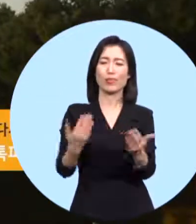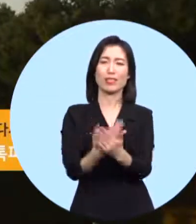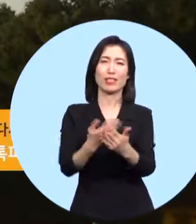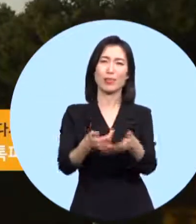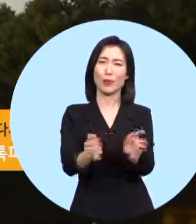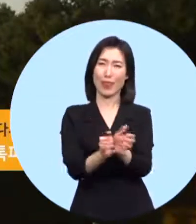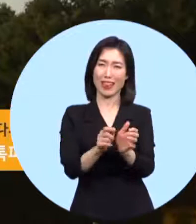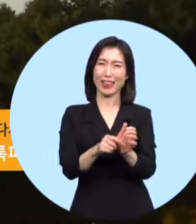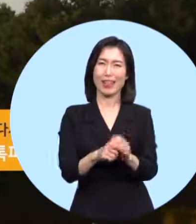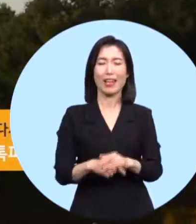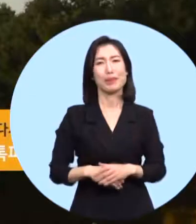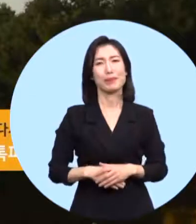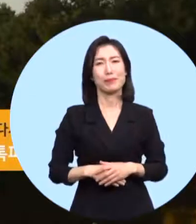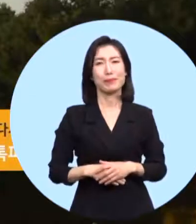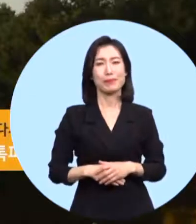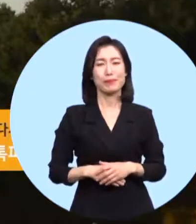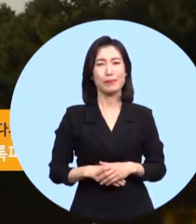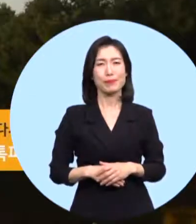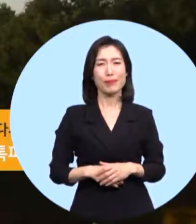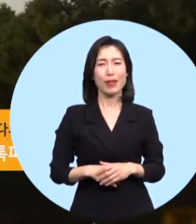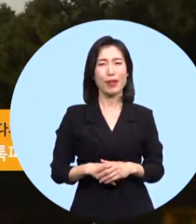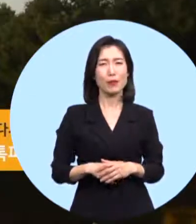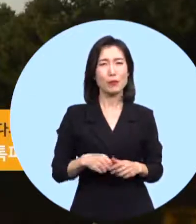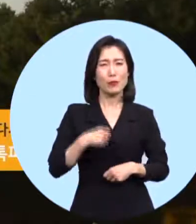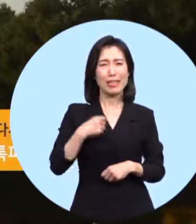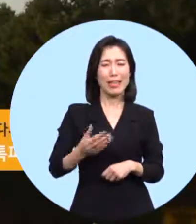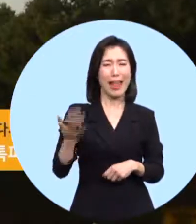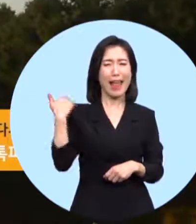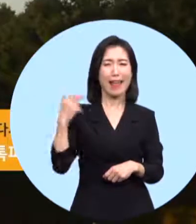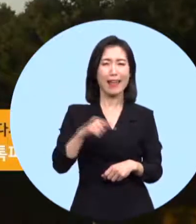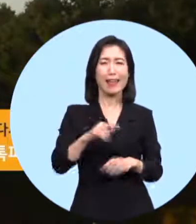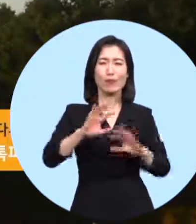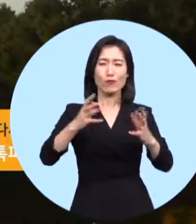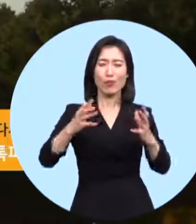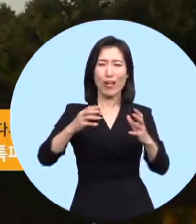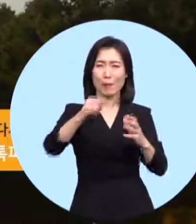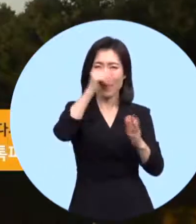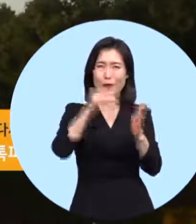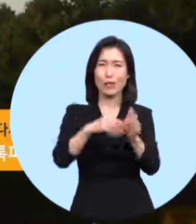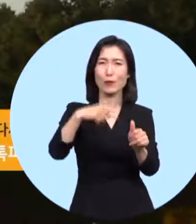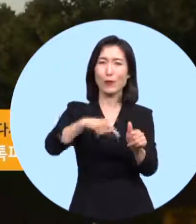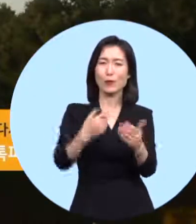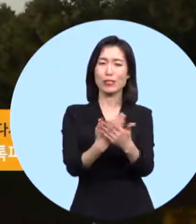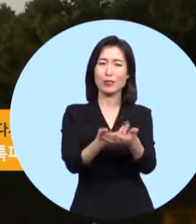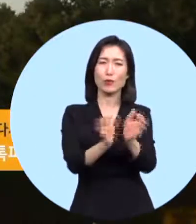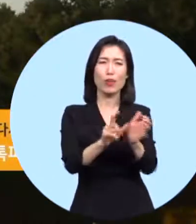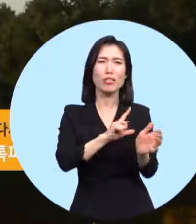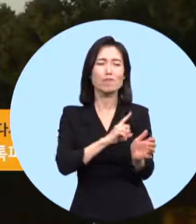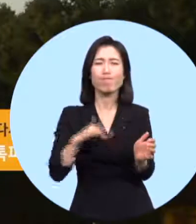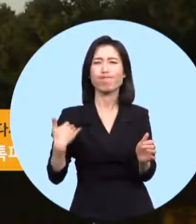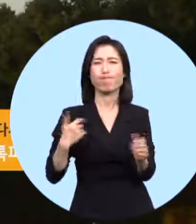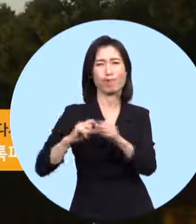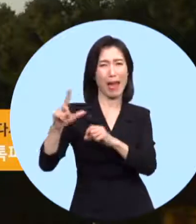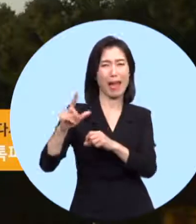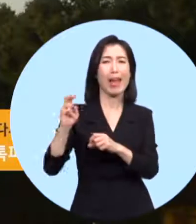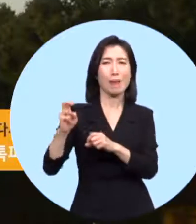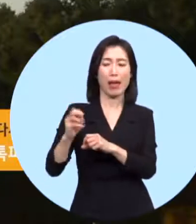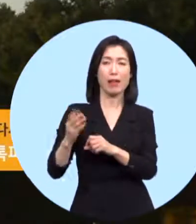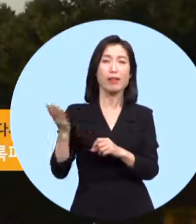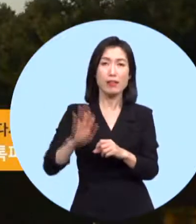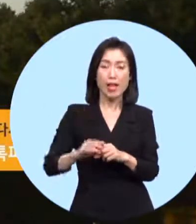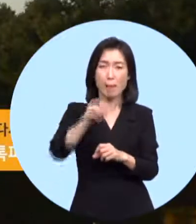국가평생교육진흥원이었습니다. 어떻게 보면 이전까지는 이름조차 불려지지 않았던 기관이었습니다. 평생교육